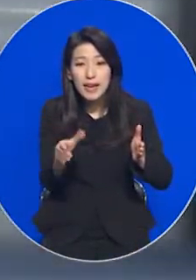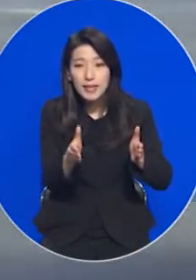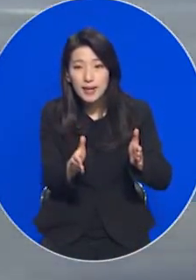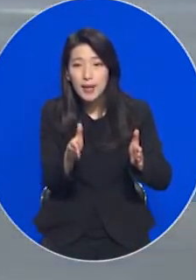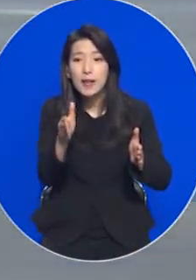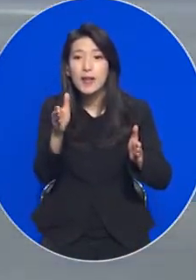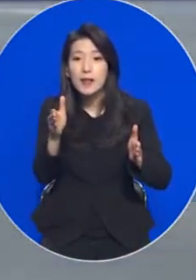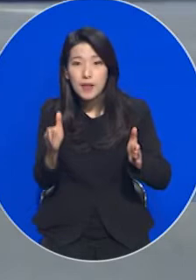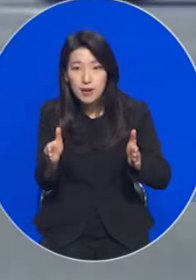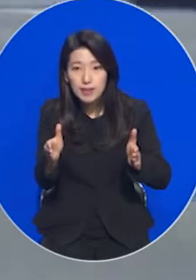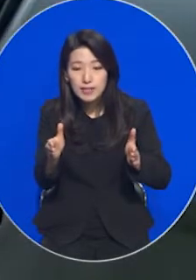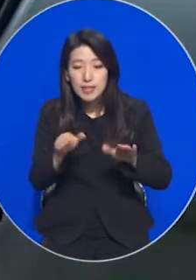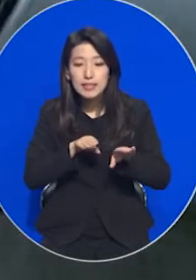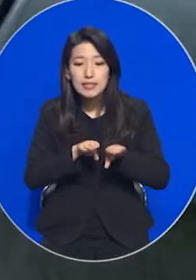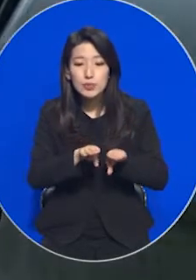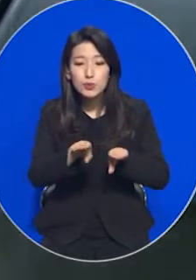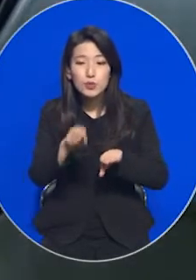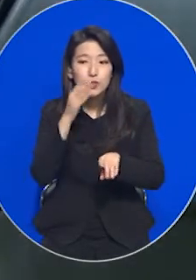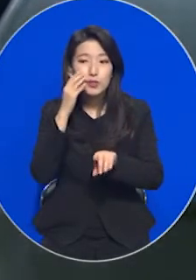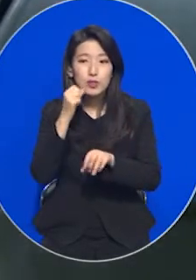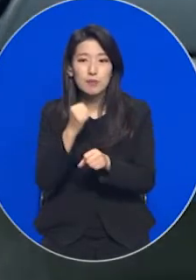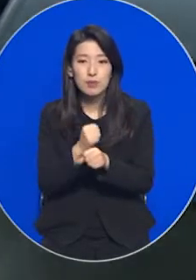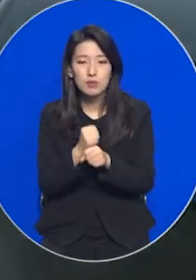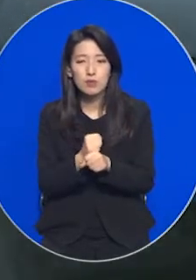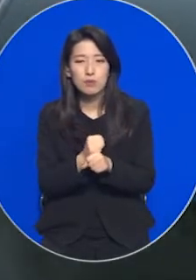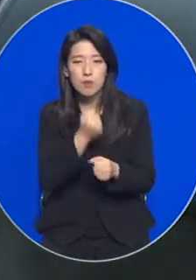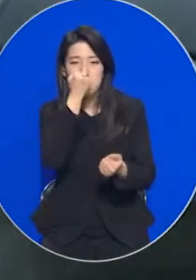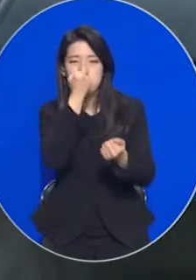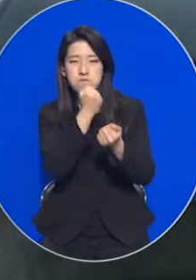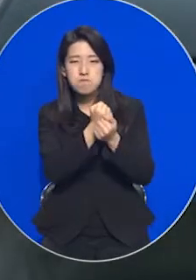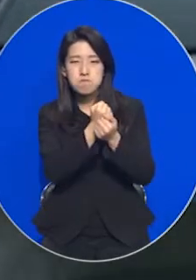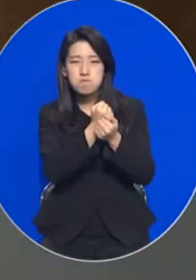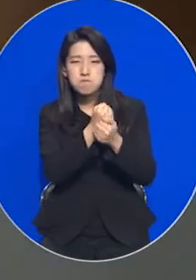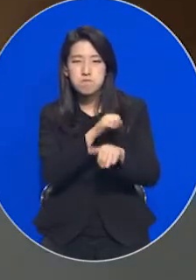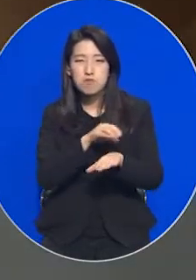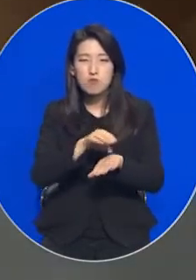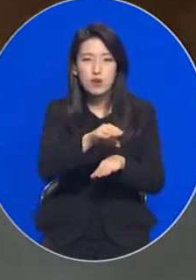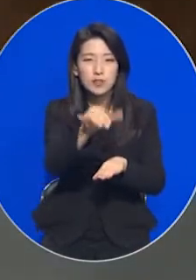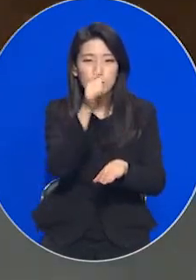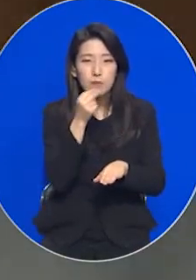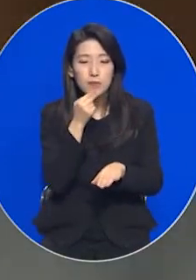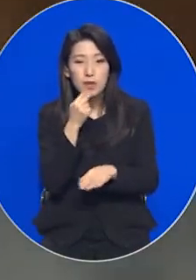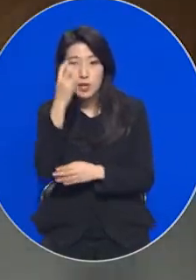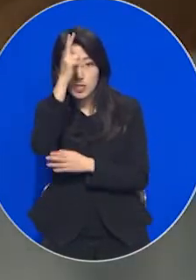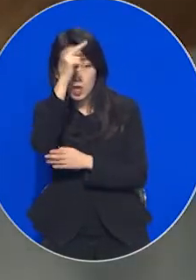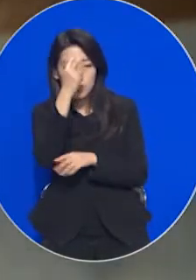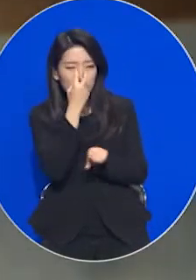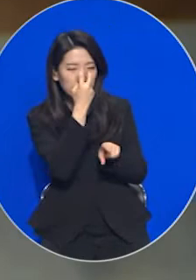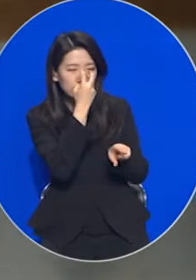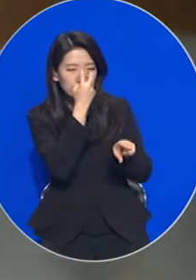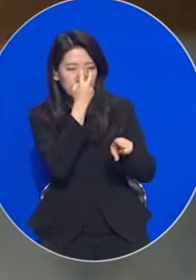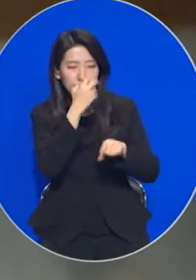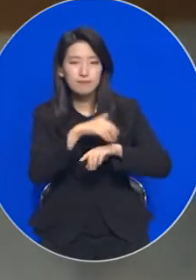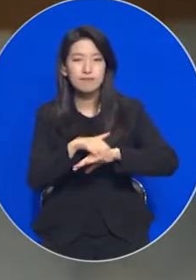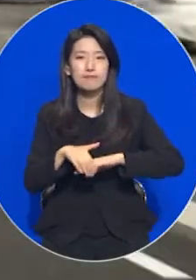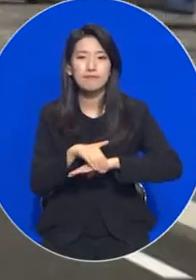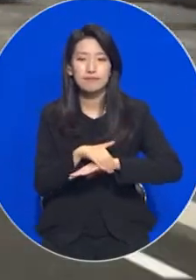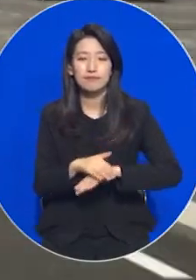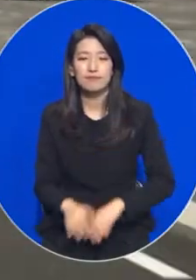교통량을 분산하고 난폭운전과 상시 음주 단속 등 교통법규 위반 행위도 집중 점검할